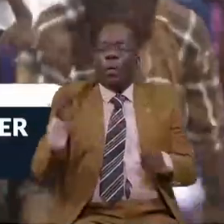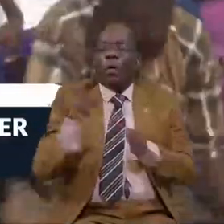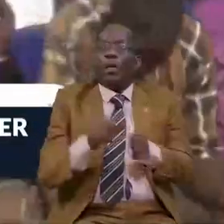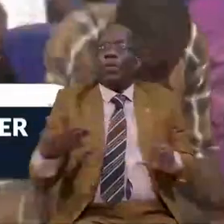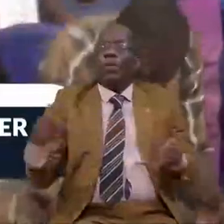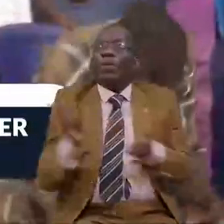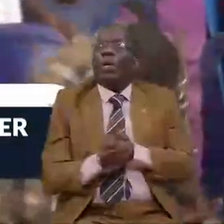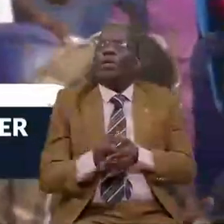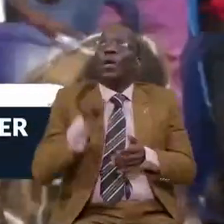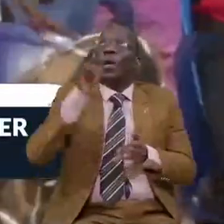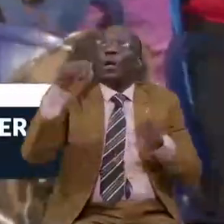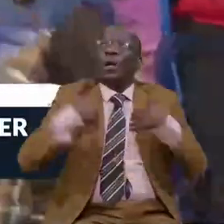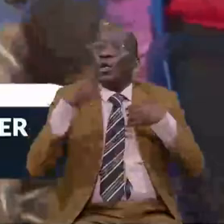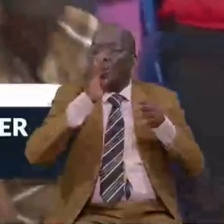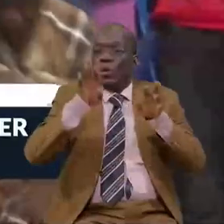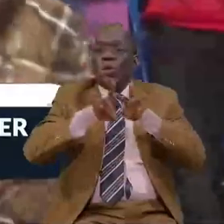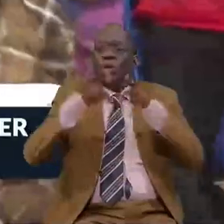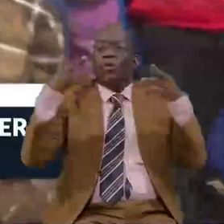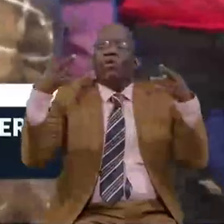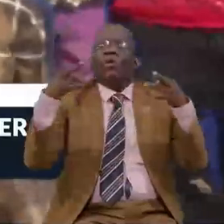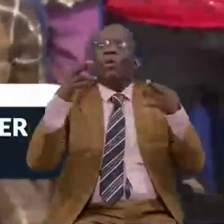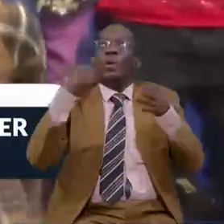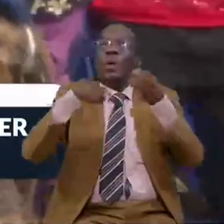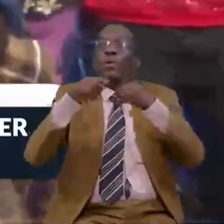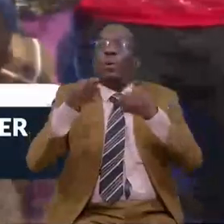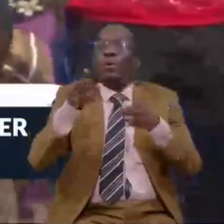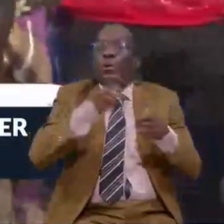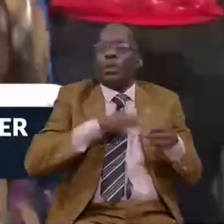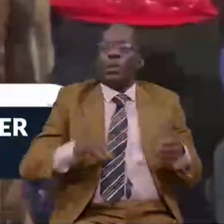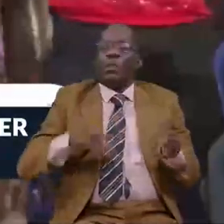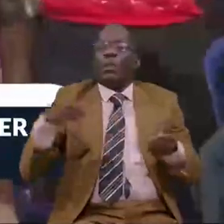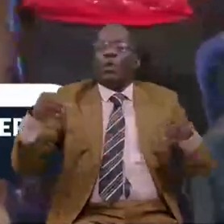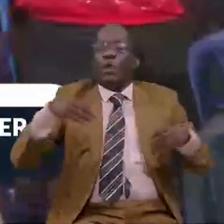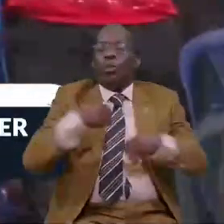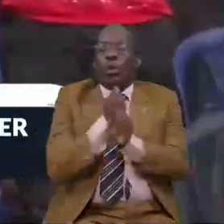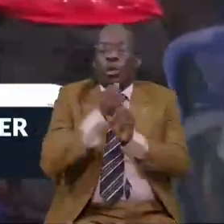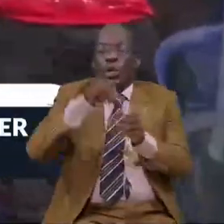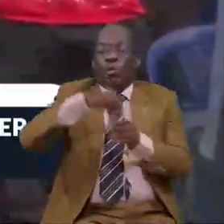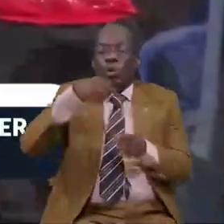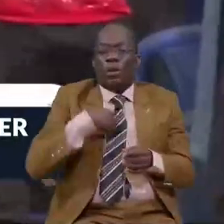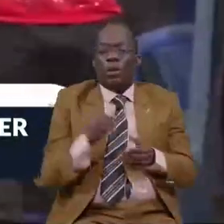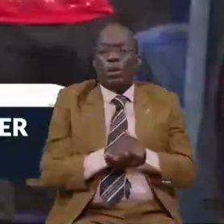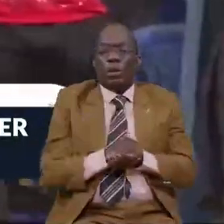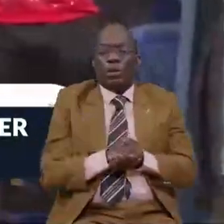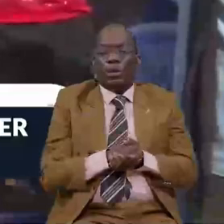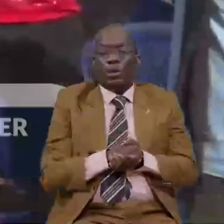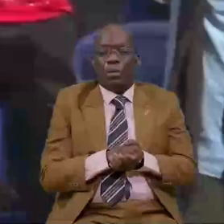Tout ce que tu m'as révélé concernant Christ soit reproduit en moi. Il le fera.